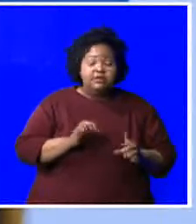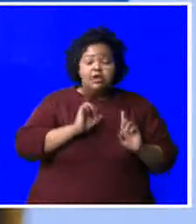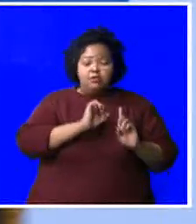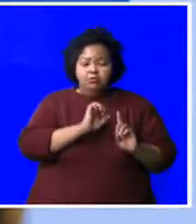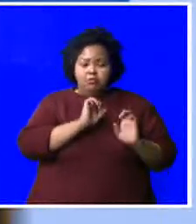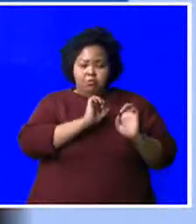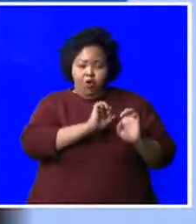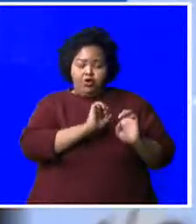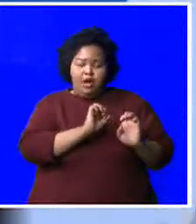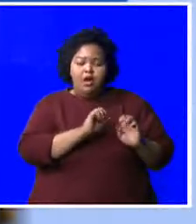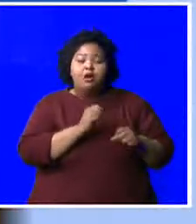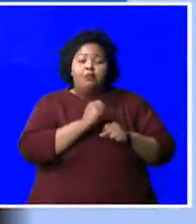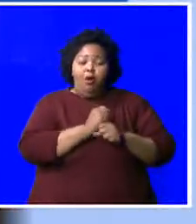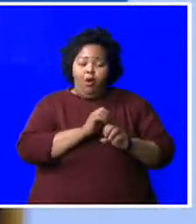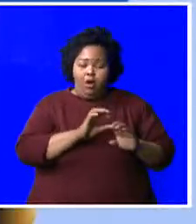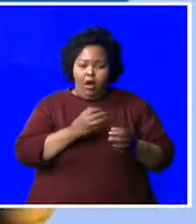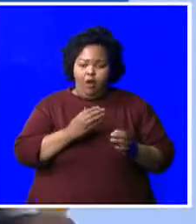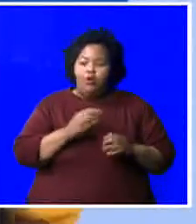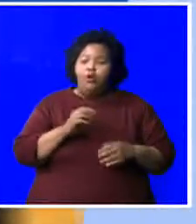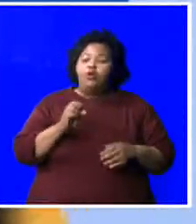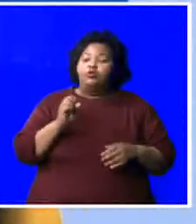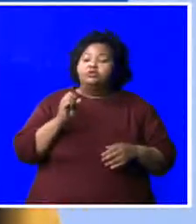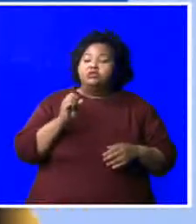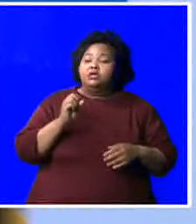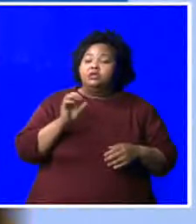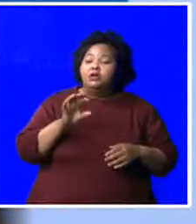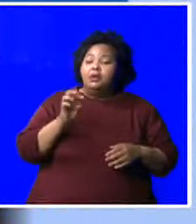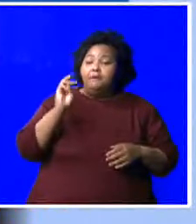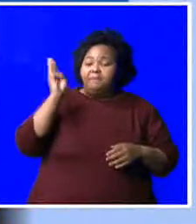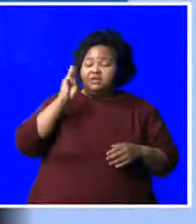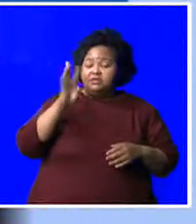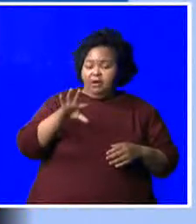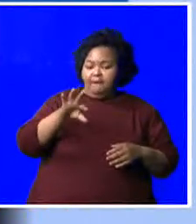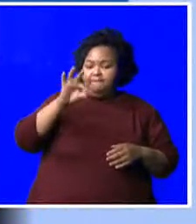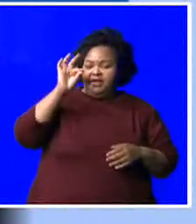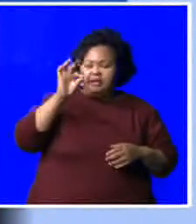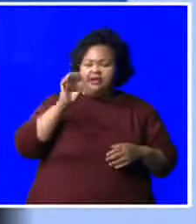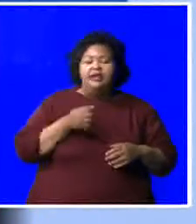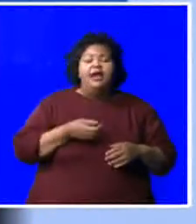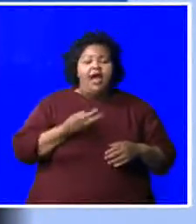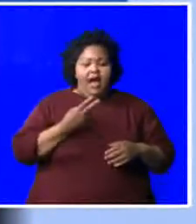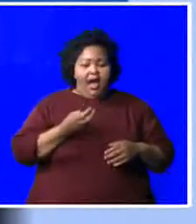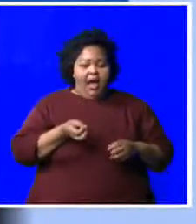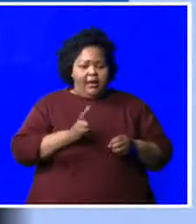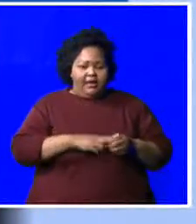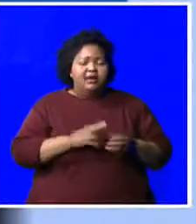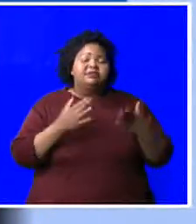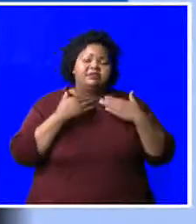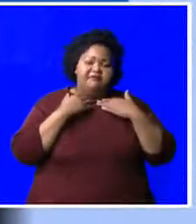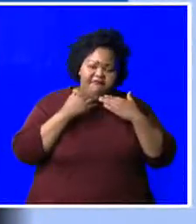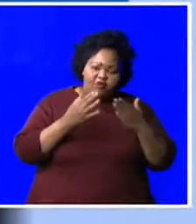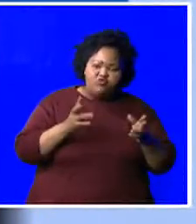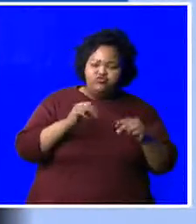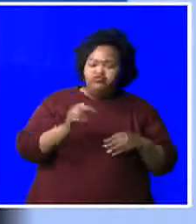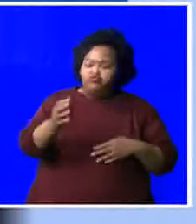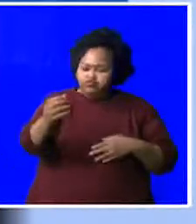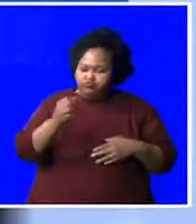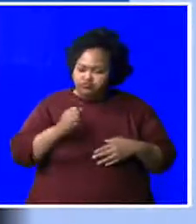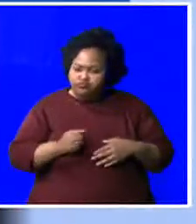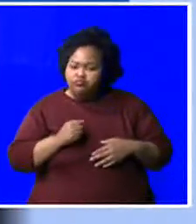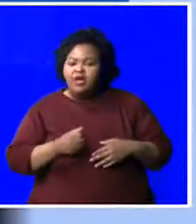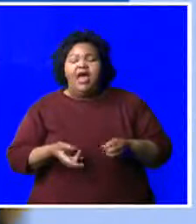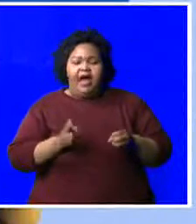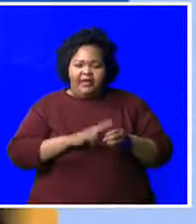kusasa sekuyafucwana soyakhishwa asakhishiwe naye sekufakwe lomnyanga asafunwa naye kodwa le yethu iletha le